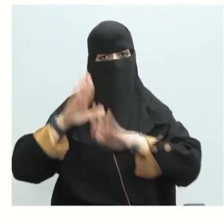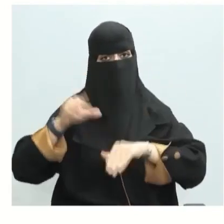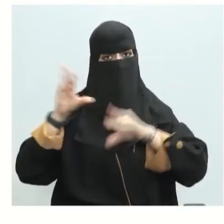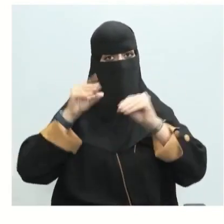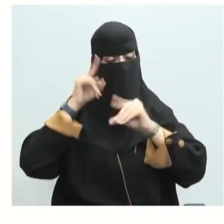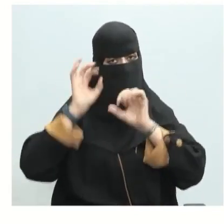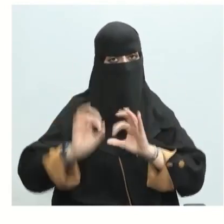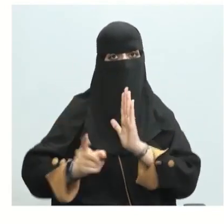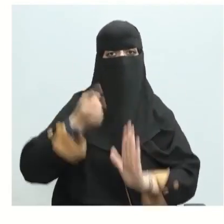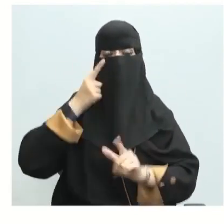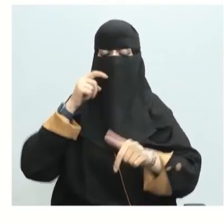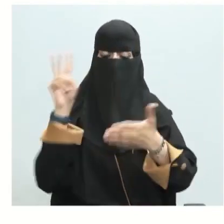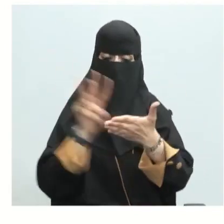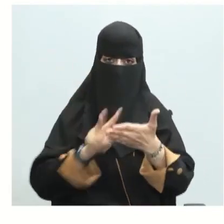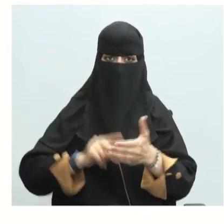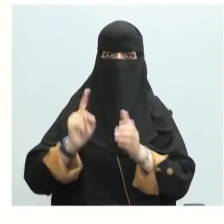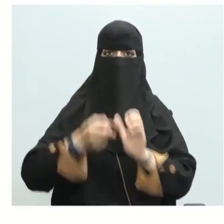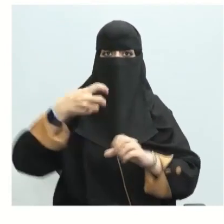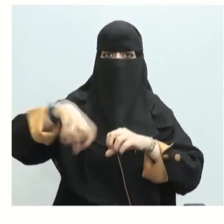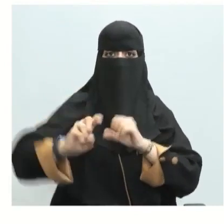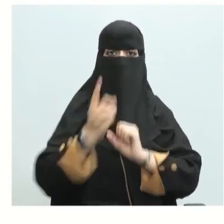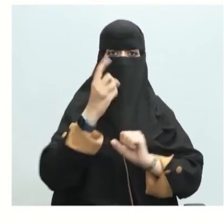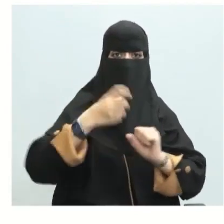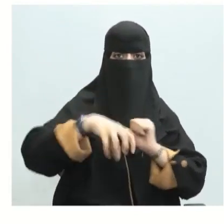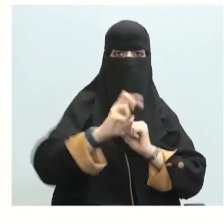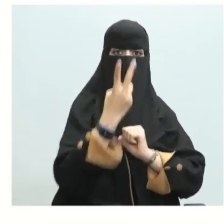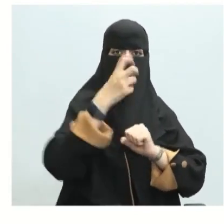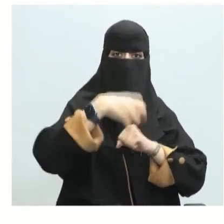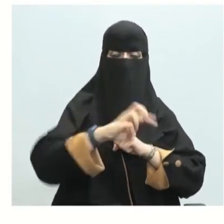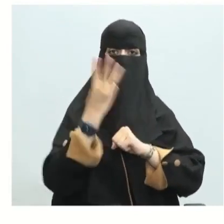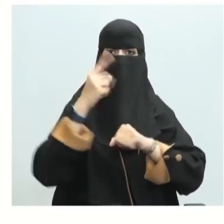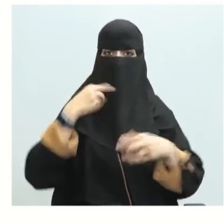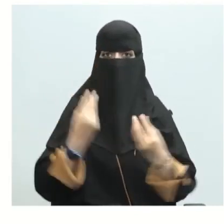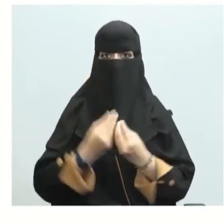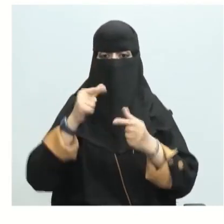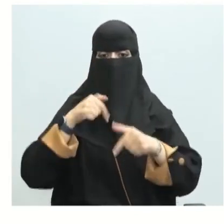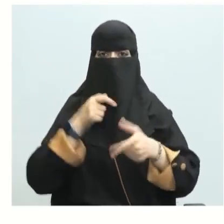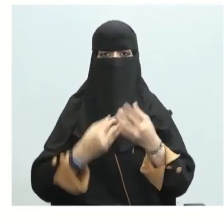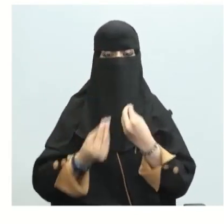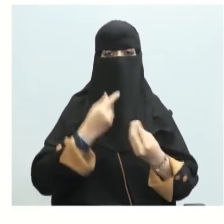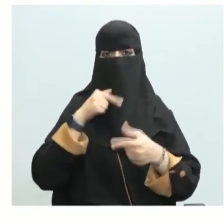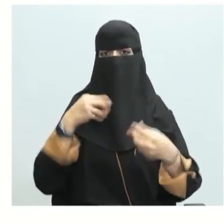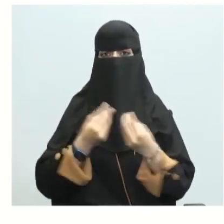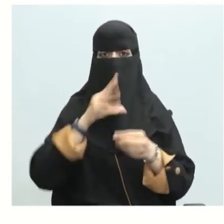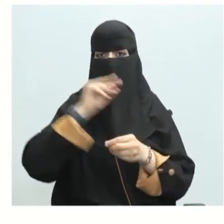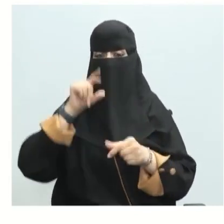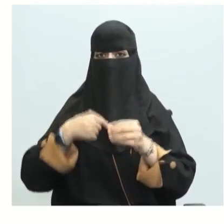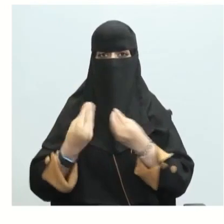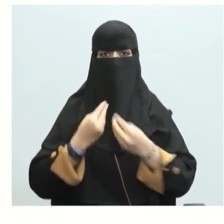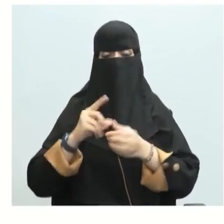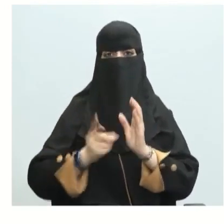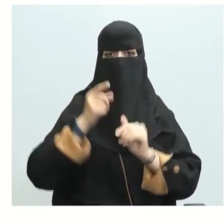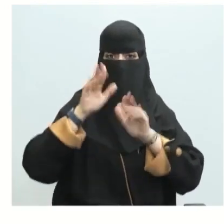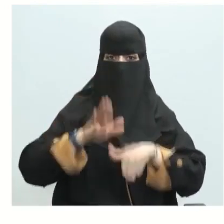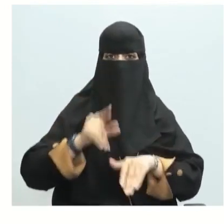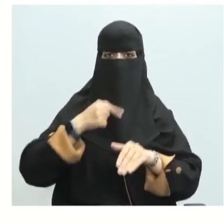لابد ان تقرا الجزئين او ثلاثه اجزاء حتى تفهم القصه كامله بعض التفاعلات تشبه ذلك التفاعل الواحد ممكن ان ياتيني